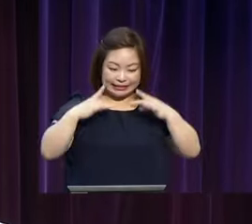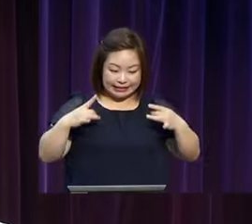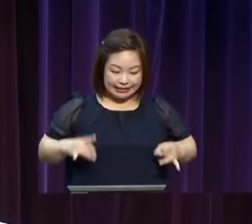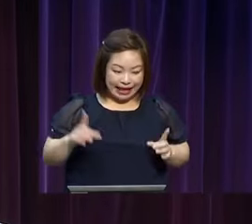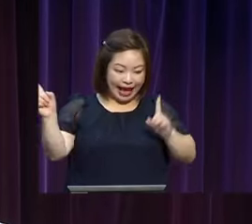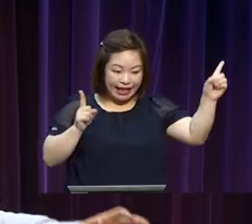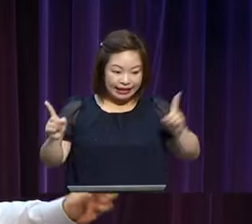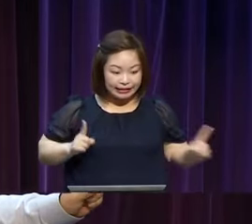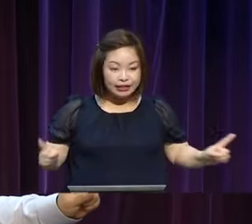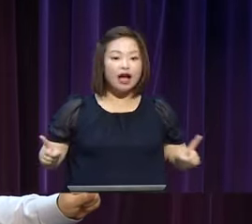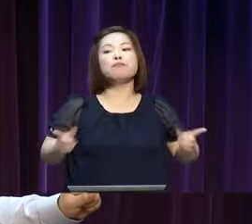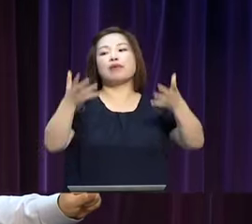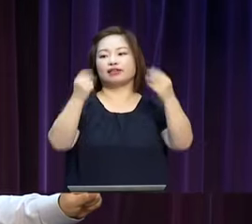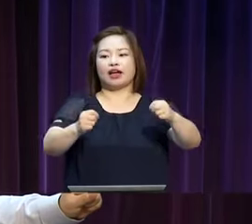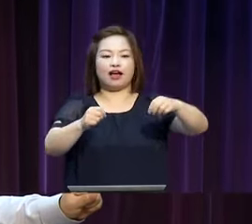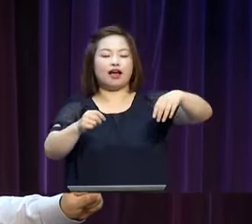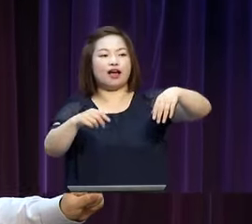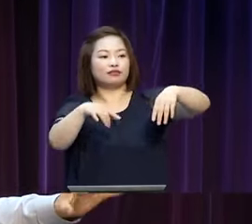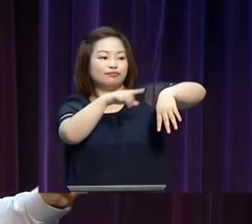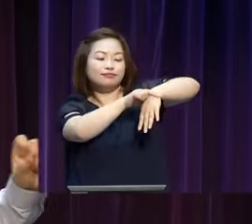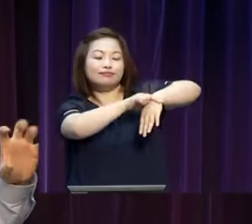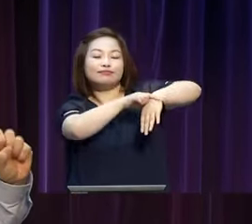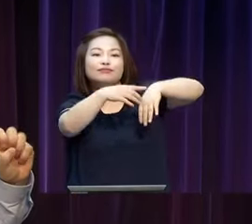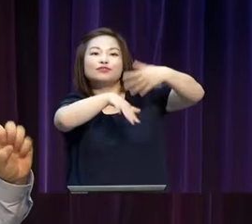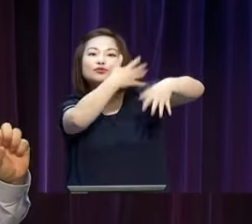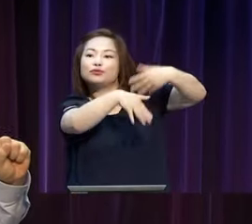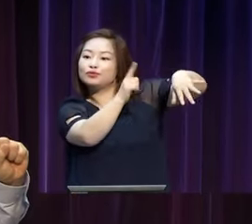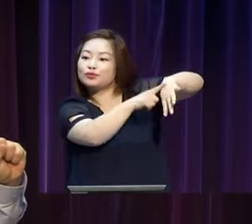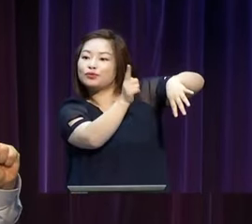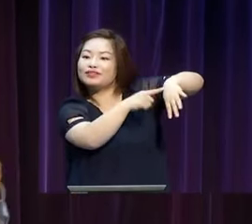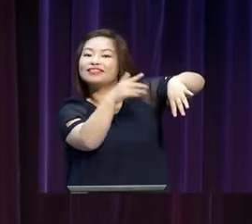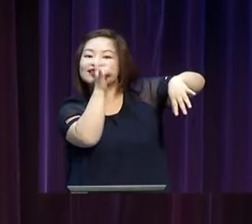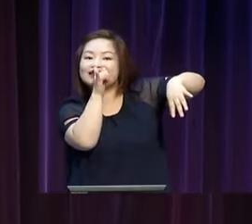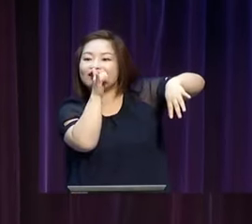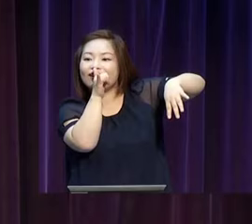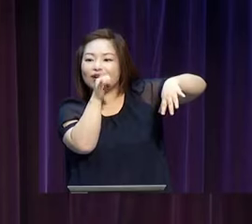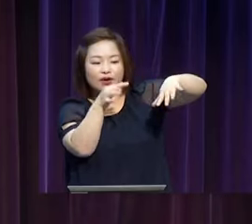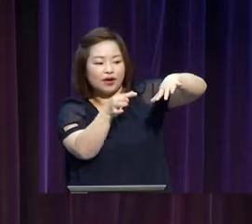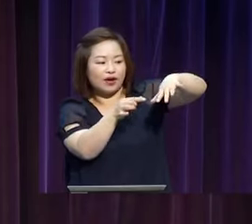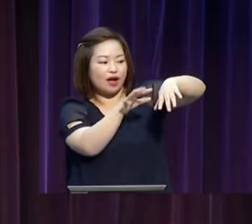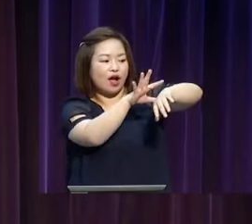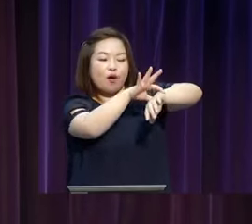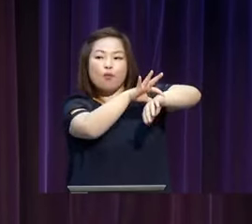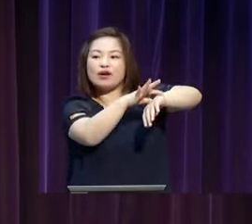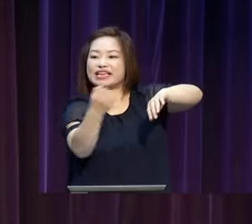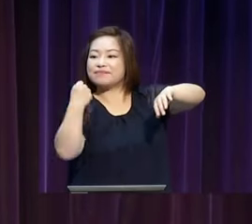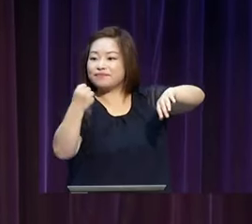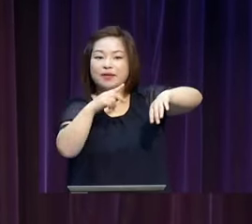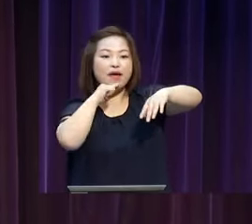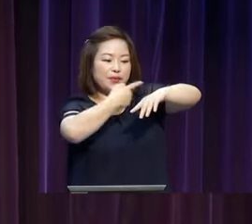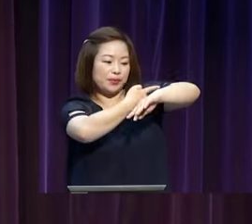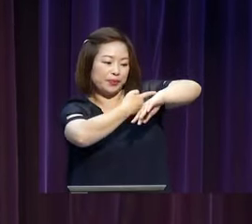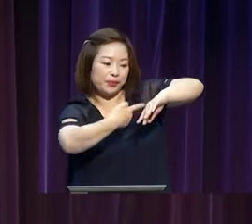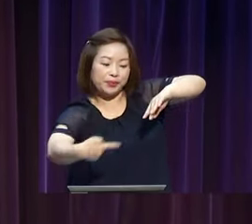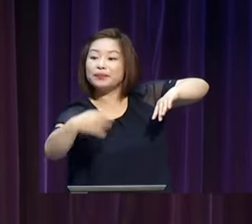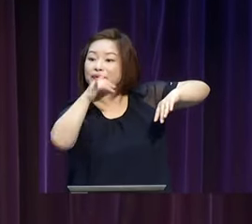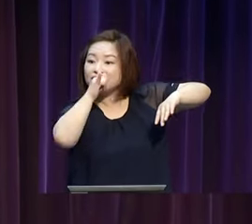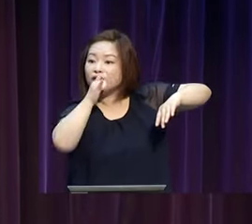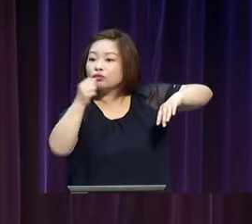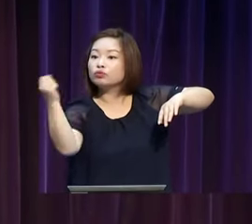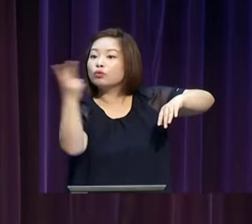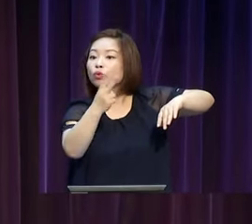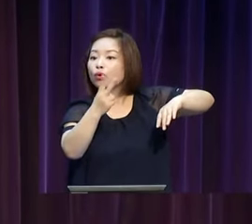보이는 것으로 손도 있어요. 손만 있으면 되나요? 팔목이 있어야 되잖아요. 팔목만 있으면